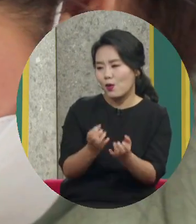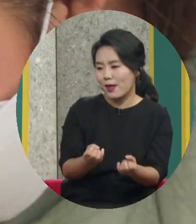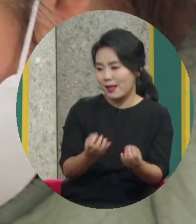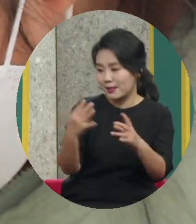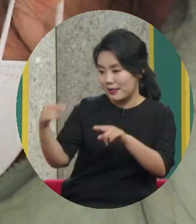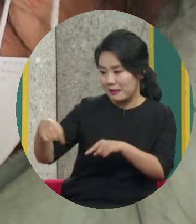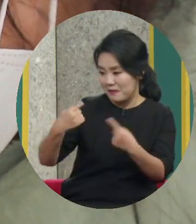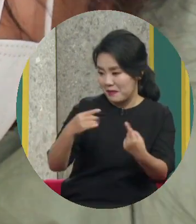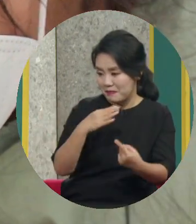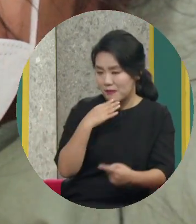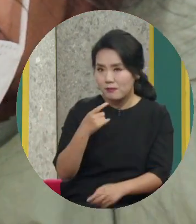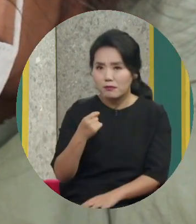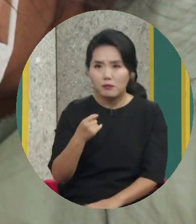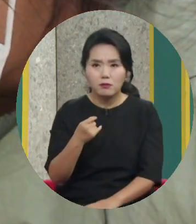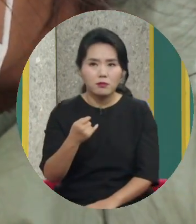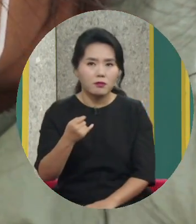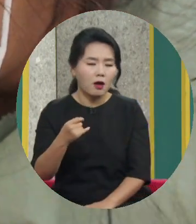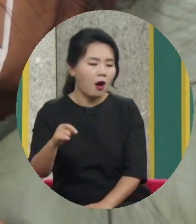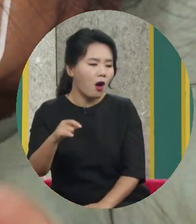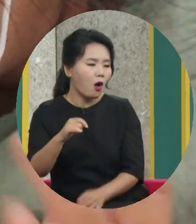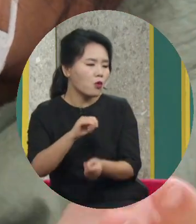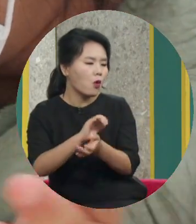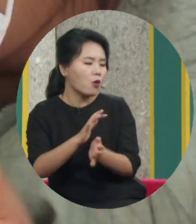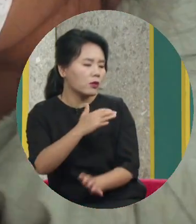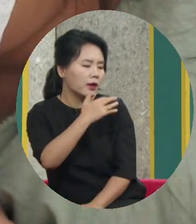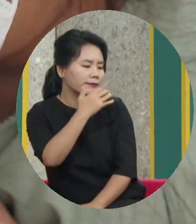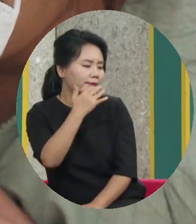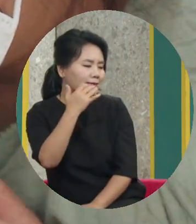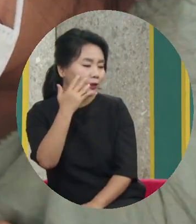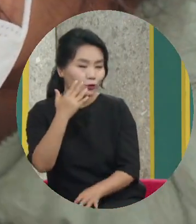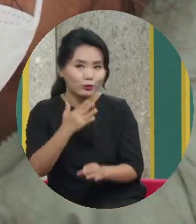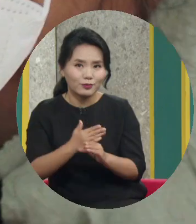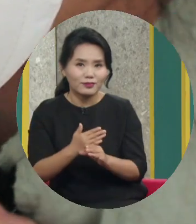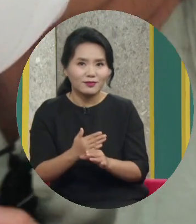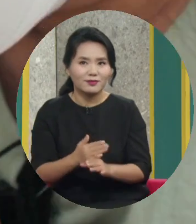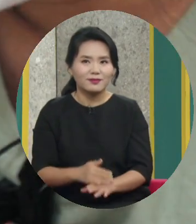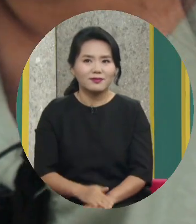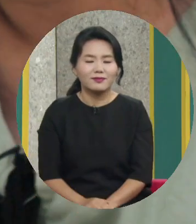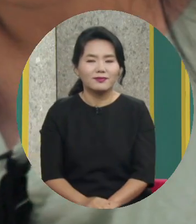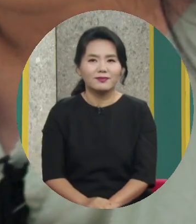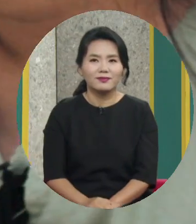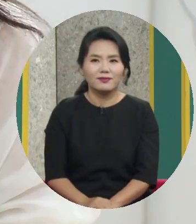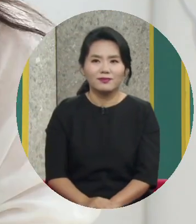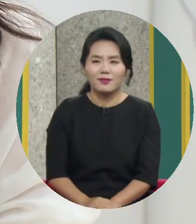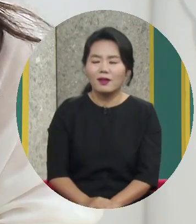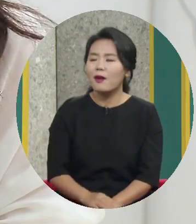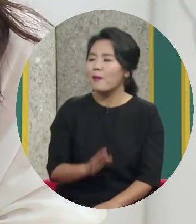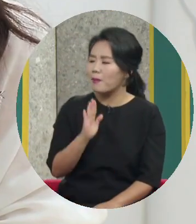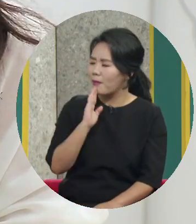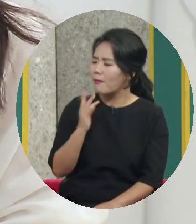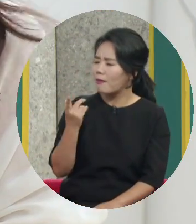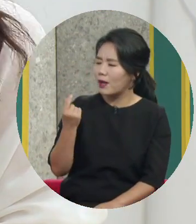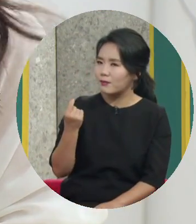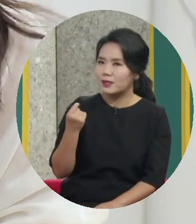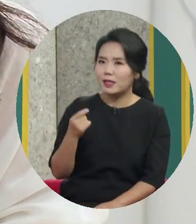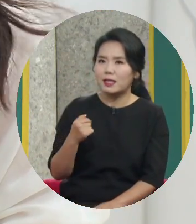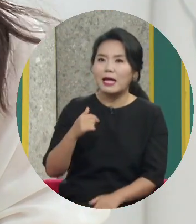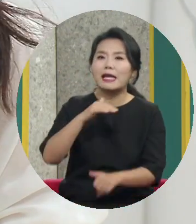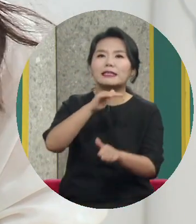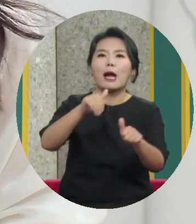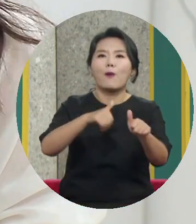있어요? 꽃 냄새를 맡는 거예요. 그래, 꽃 냄새 맡고 있어. 적절한